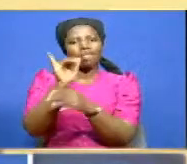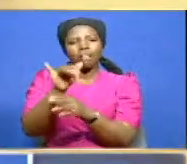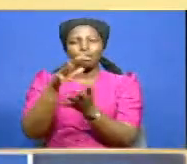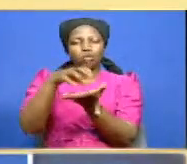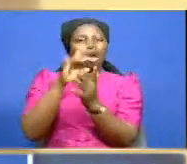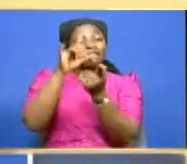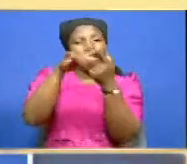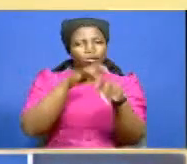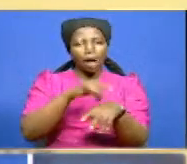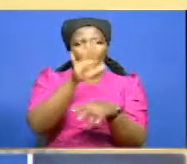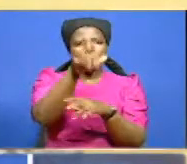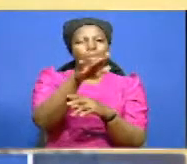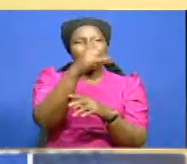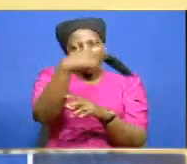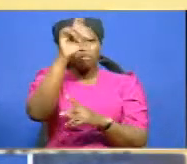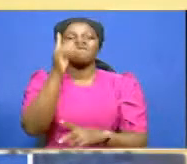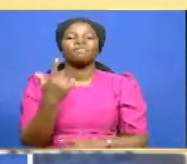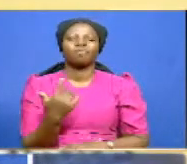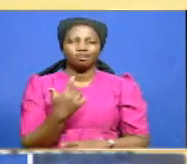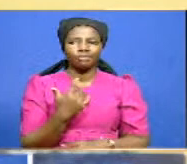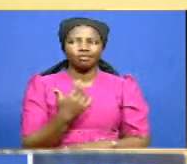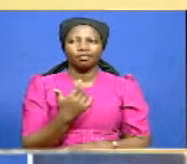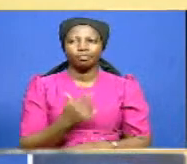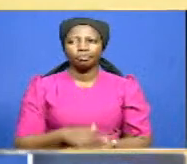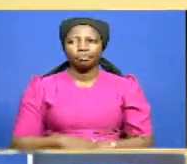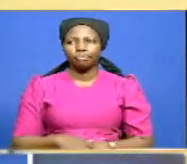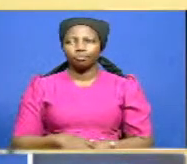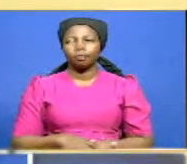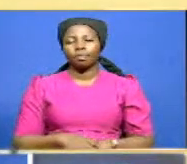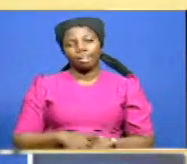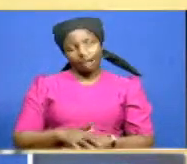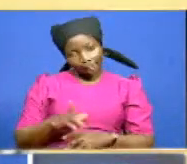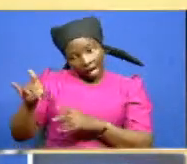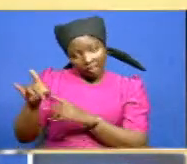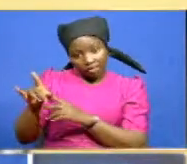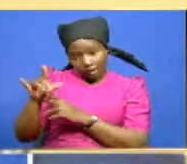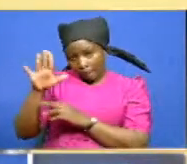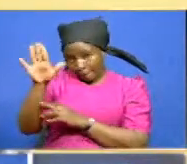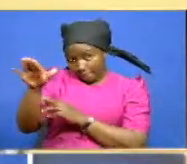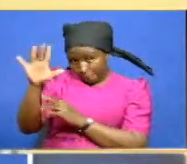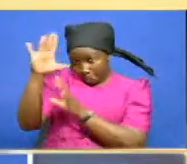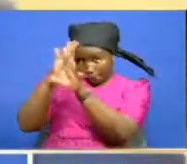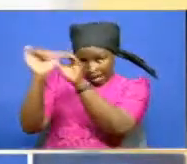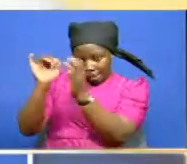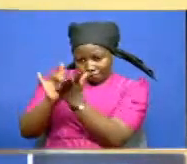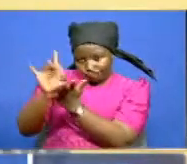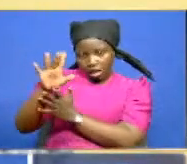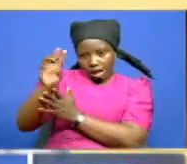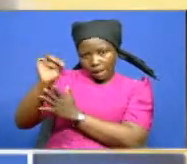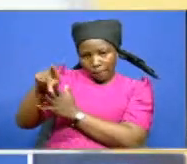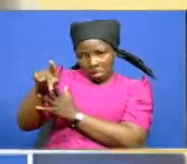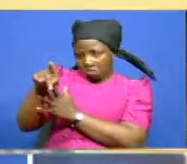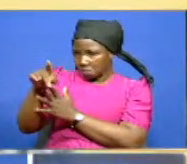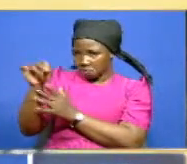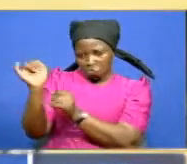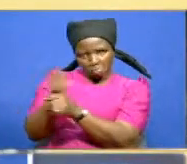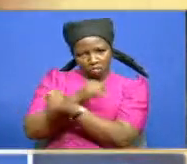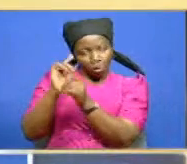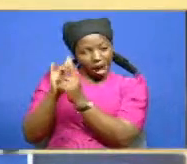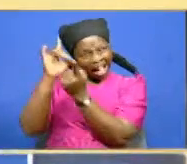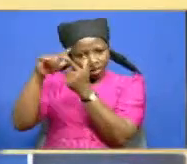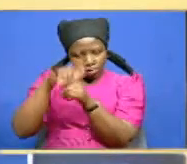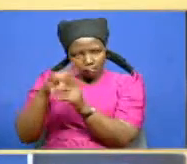hiyo. Nguvu nyingi hizo ziko wapi? Na hawezi kumfuta kama hamtaki mpaka ampeleke bunge. Bunge liamua ndio